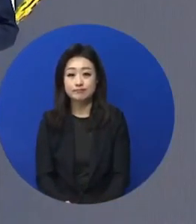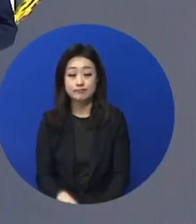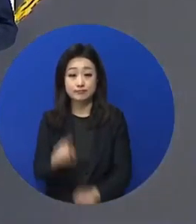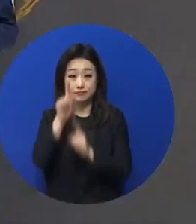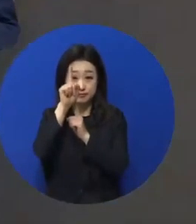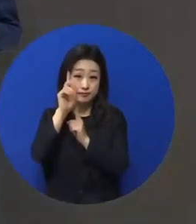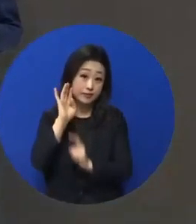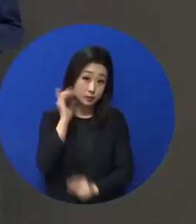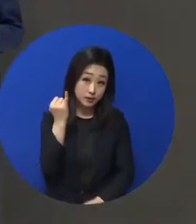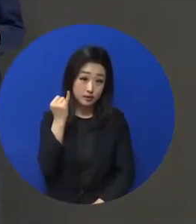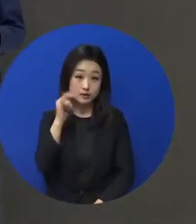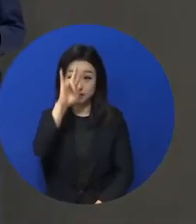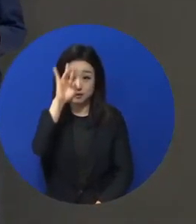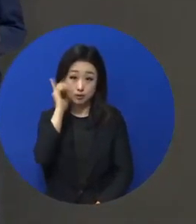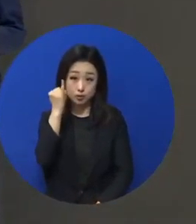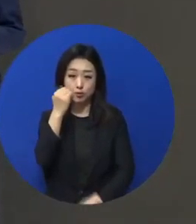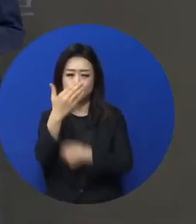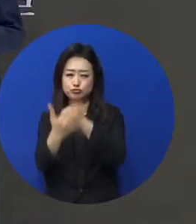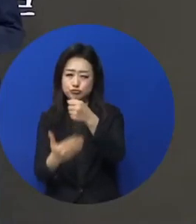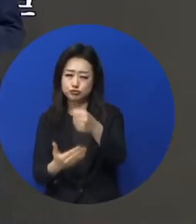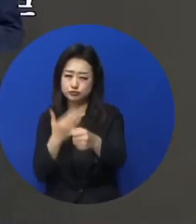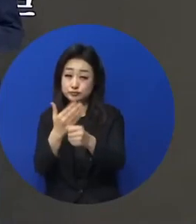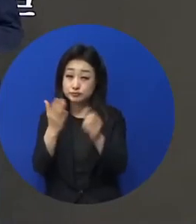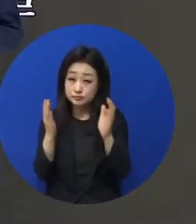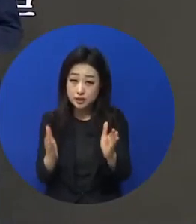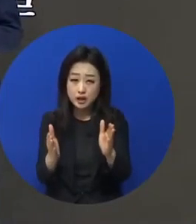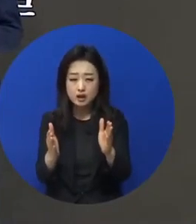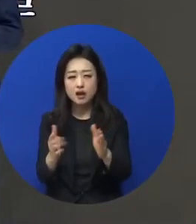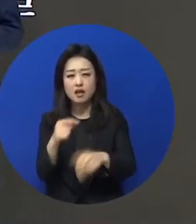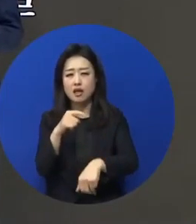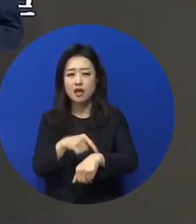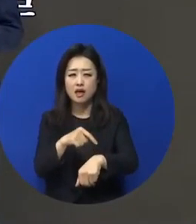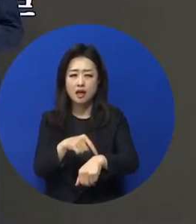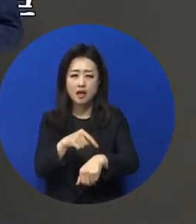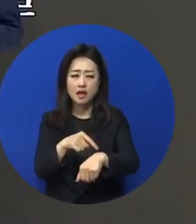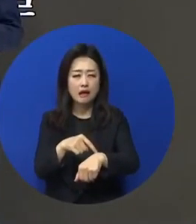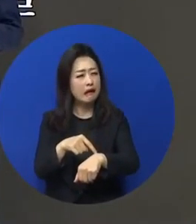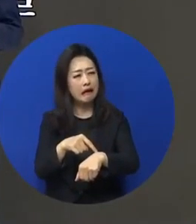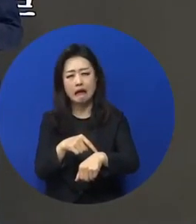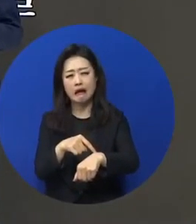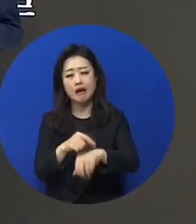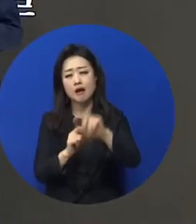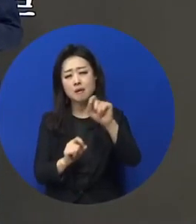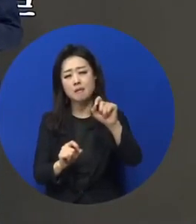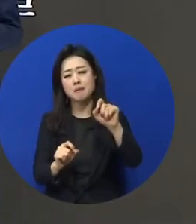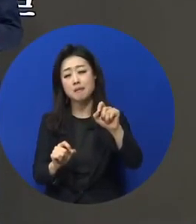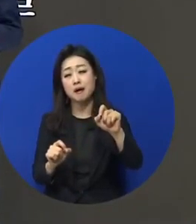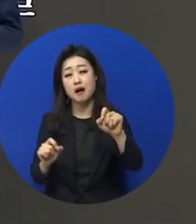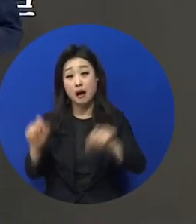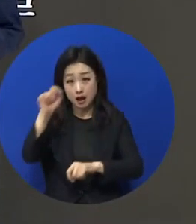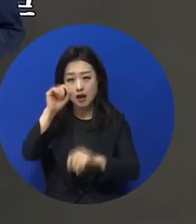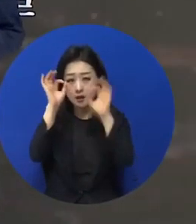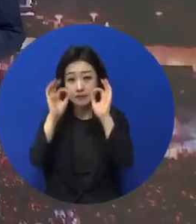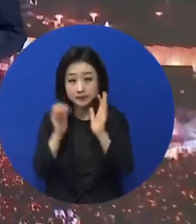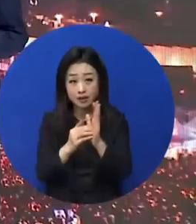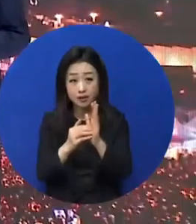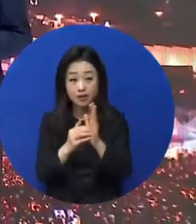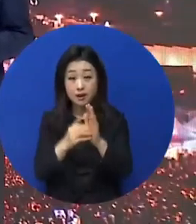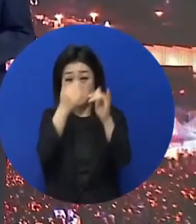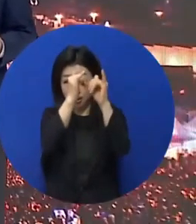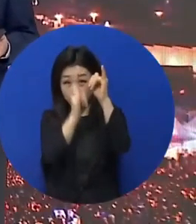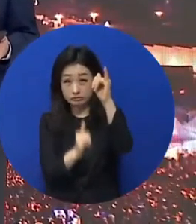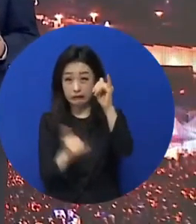이명박 박근혜 정권 9년, 우리는 역사의 시계가 거꾸로 돌아가는 현실을 목격해야 했습니다. 두 분 다시 겪고 싶지